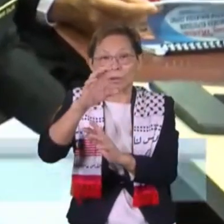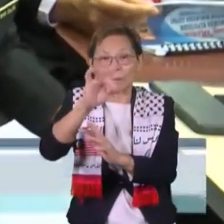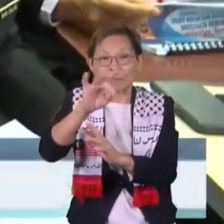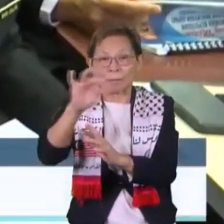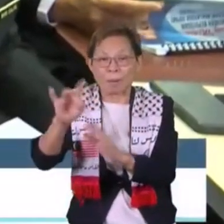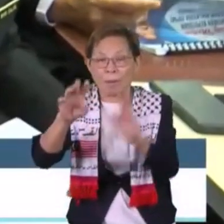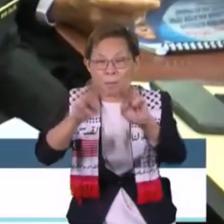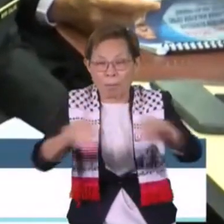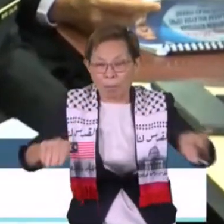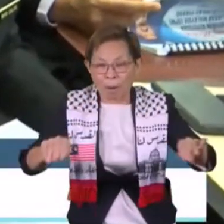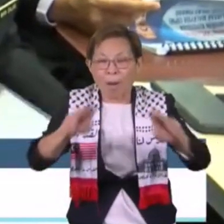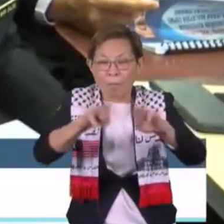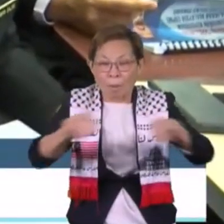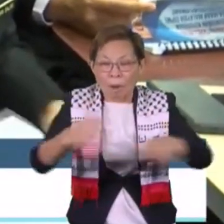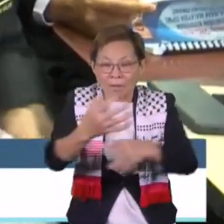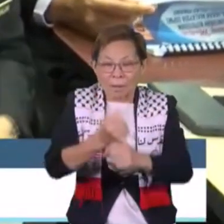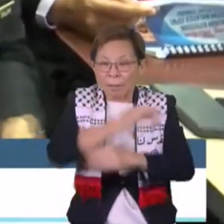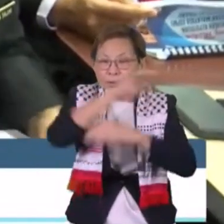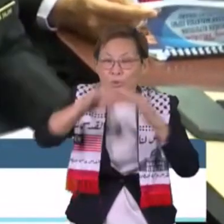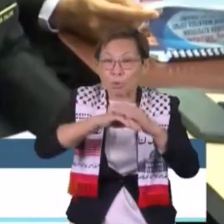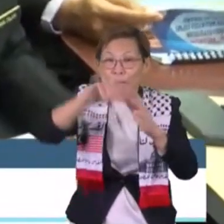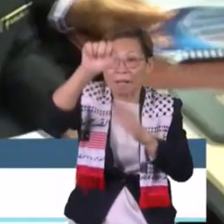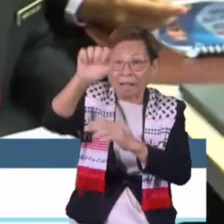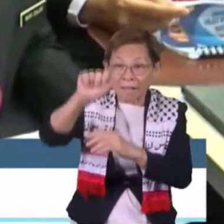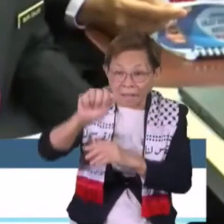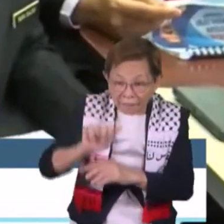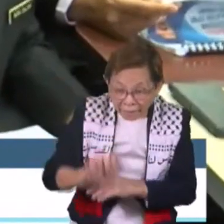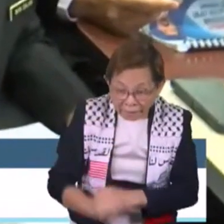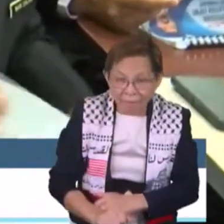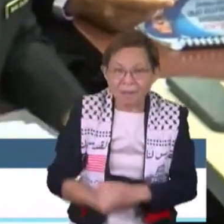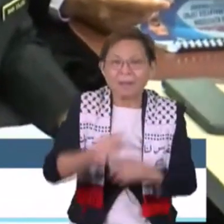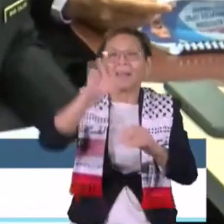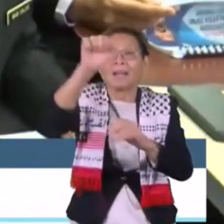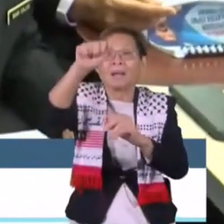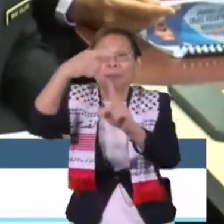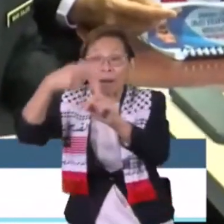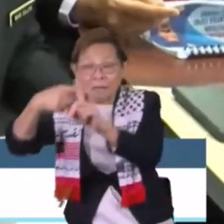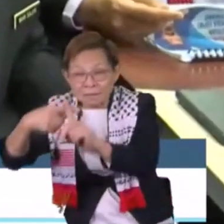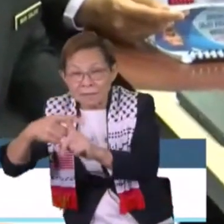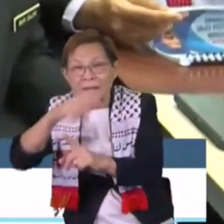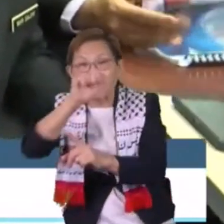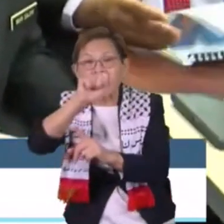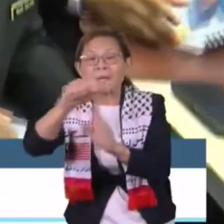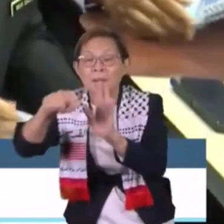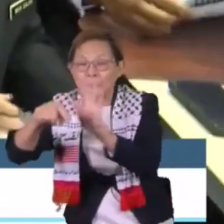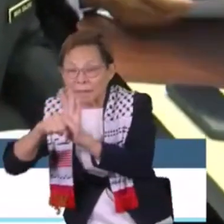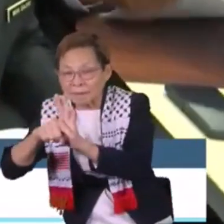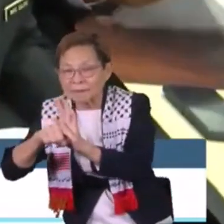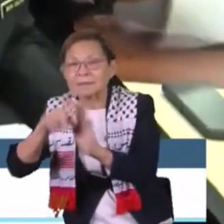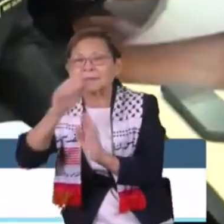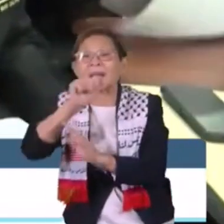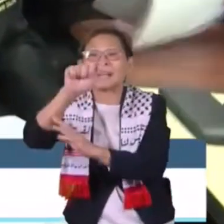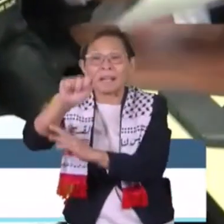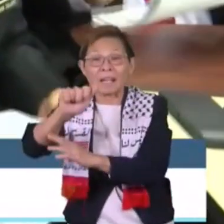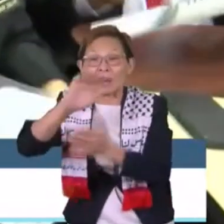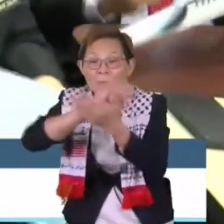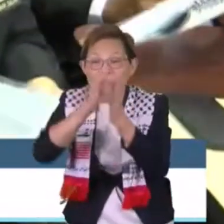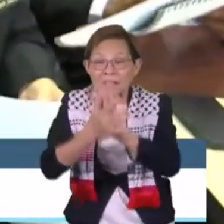688 calon mempunyai semua A. A plus, A dan A minus menjadi